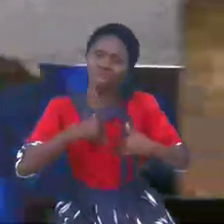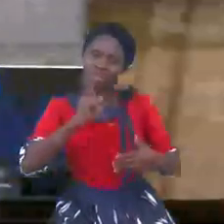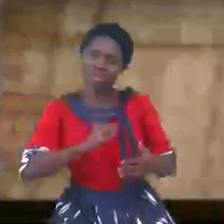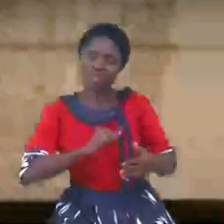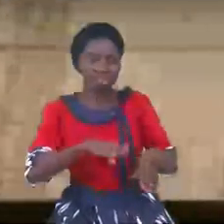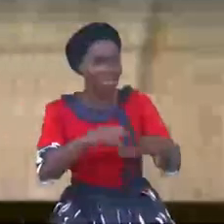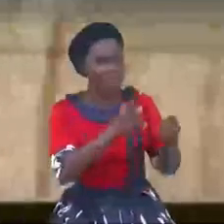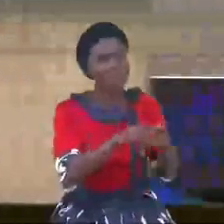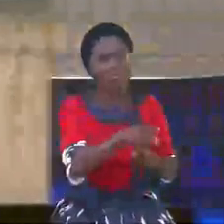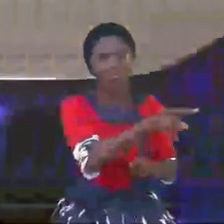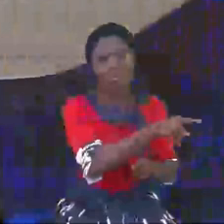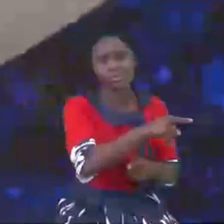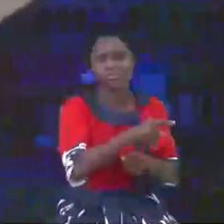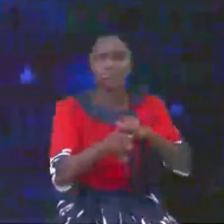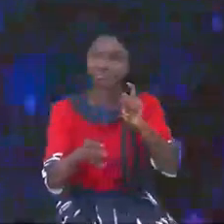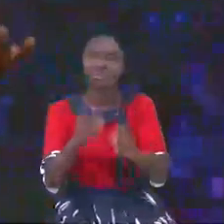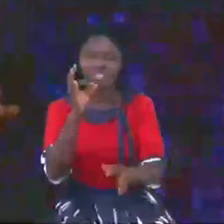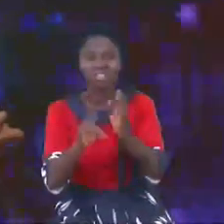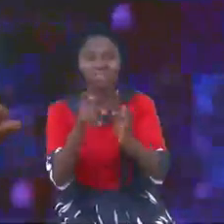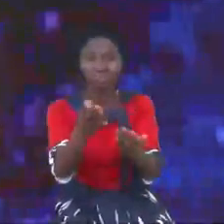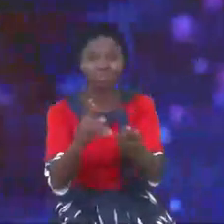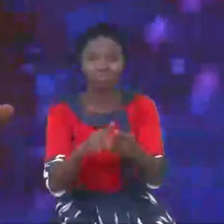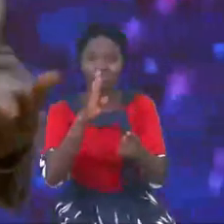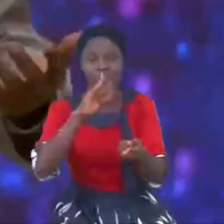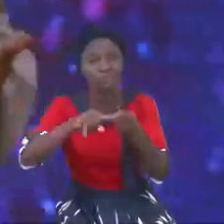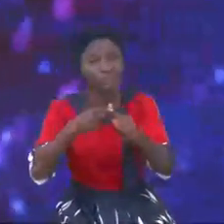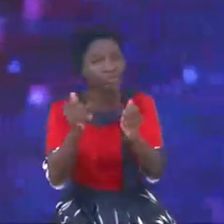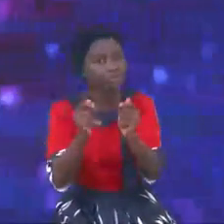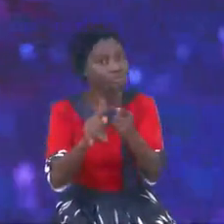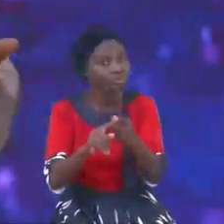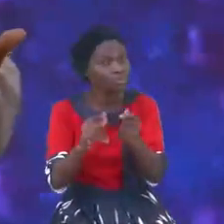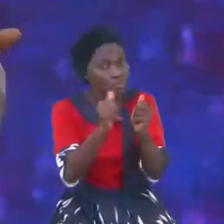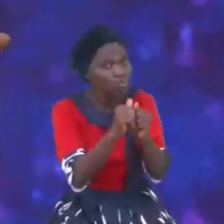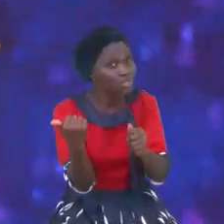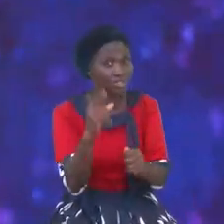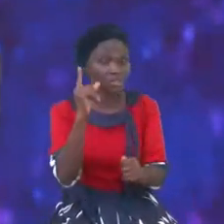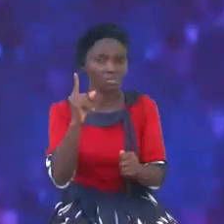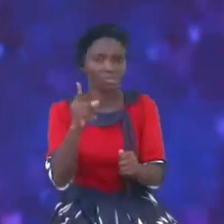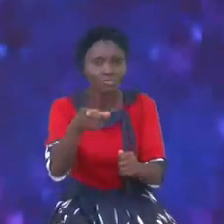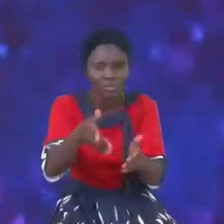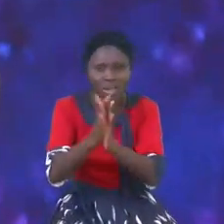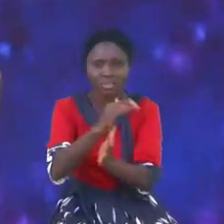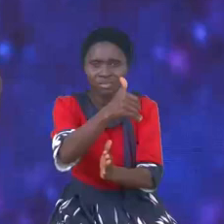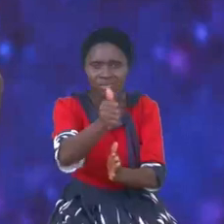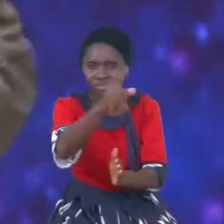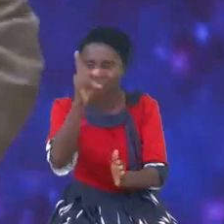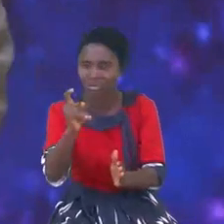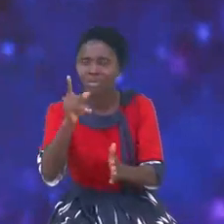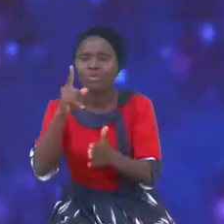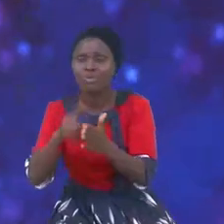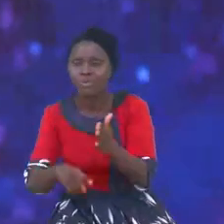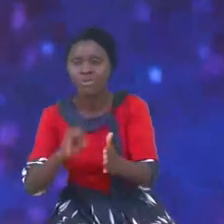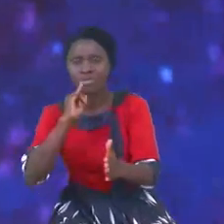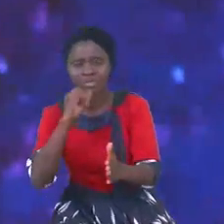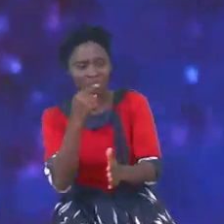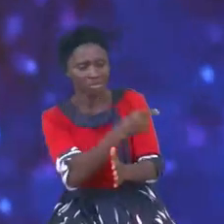amis à quelqu'un, et vous devez vous poser la question, oui, qu'est-ce qu'il ajoute à ma vie? Qu'est-ce qu'elle ajoute à ma vie? Comment est-ce qu'elle